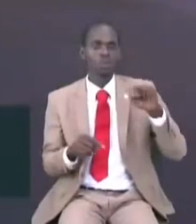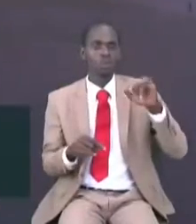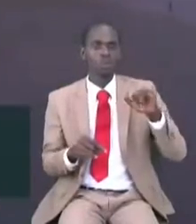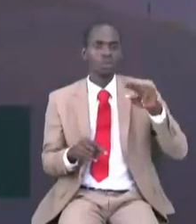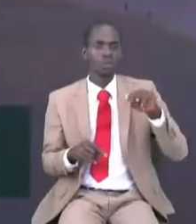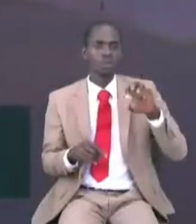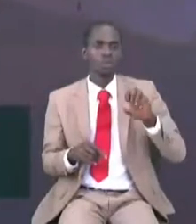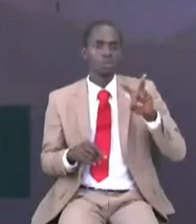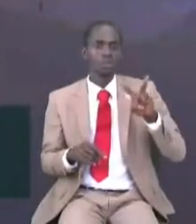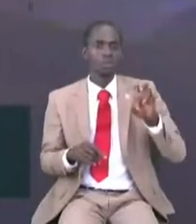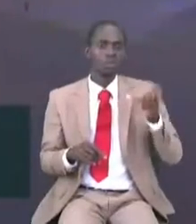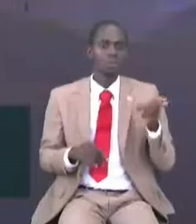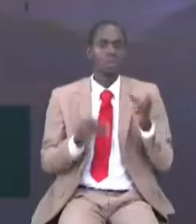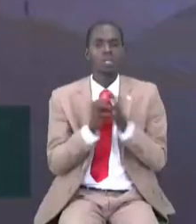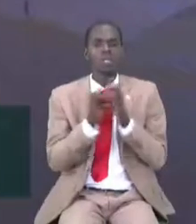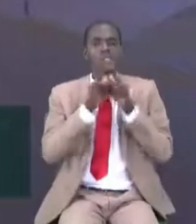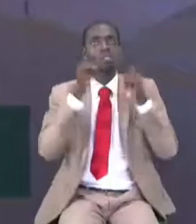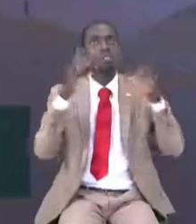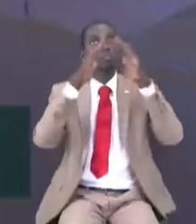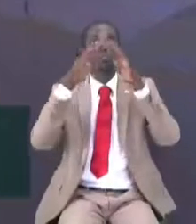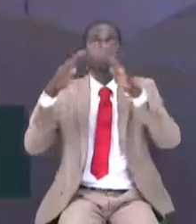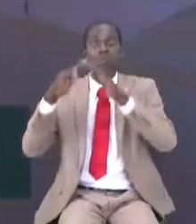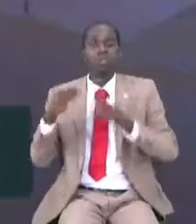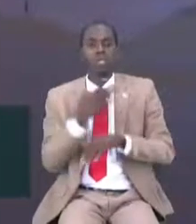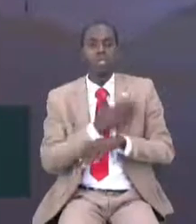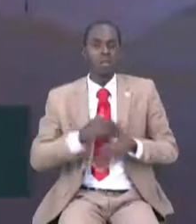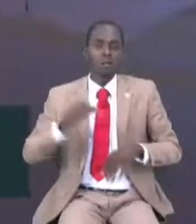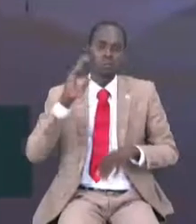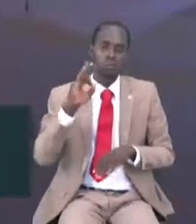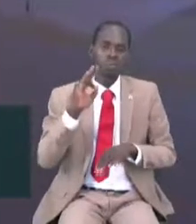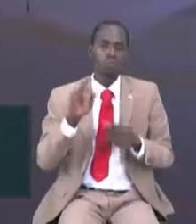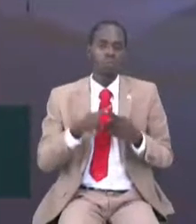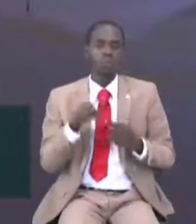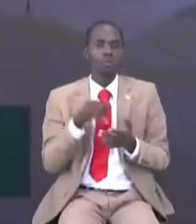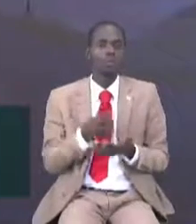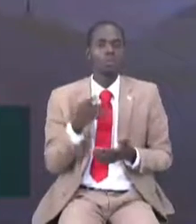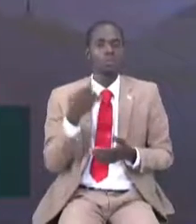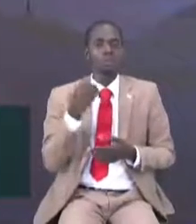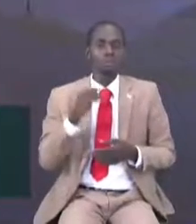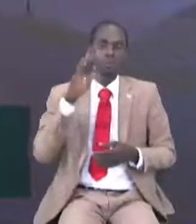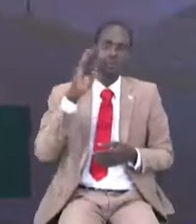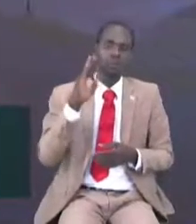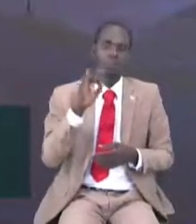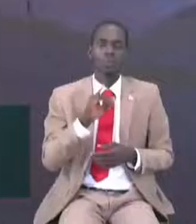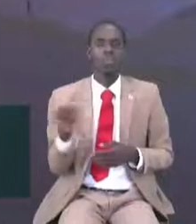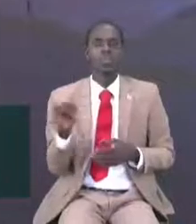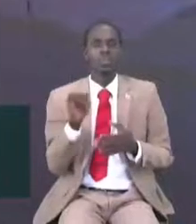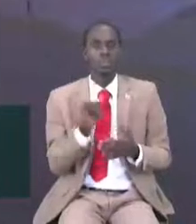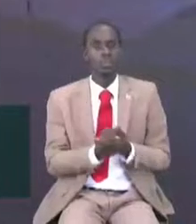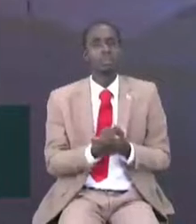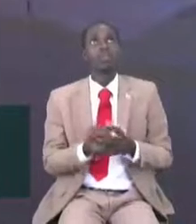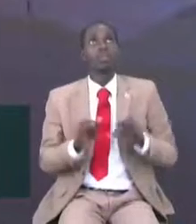la publication que je t'ordonne. La publication que je t'ordonne.